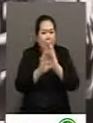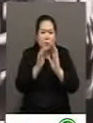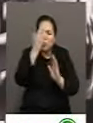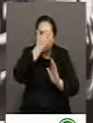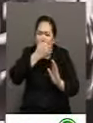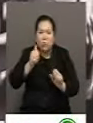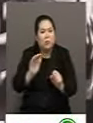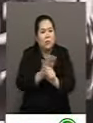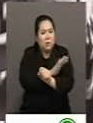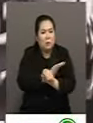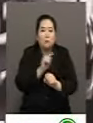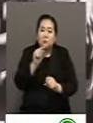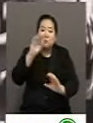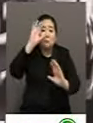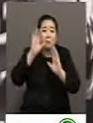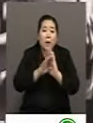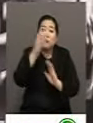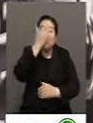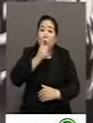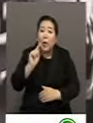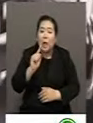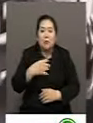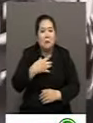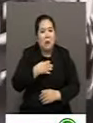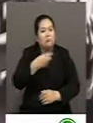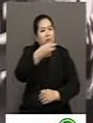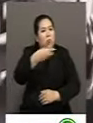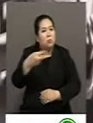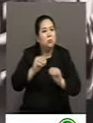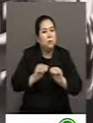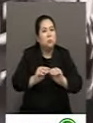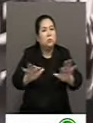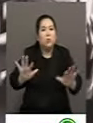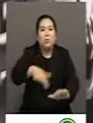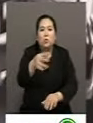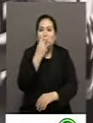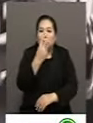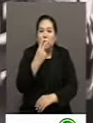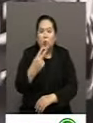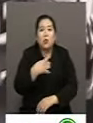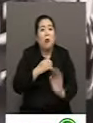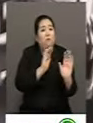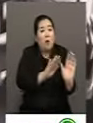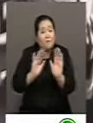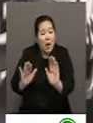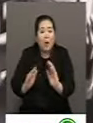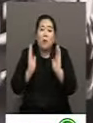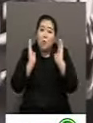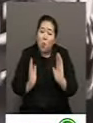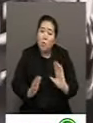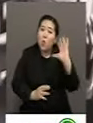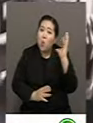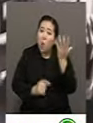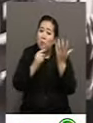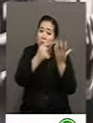บบแต่ภายใต้ความสวยงามนี้เขายังมีสารที่ต้องการจะส่งไปถึงผู้รับนั่นก็คือสิ่งที่เขาอยากจะให้เห็นความเป็นไปเกี่ยวกับโลก